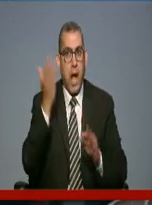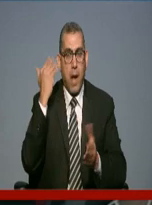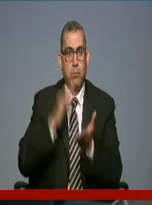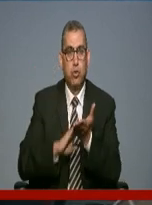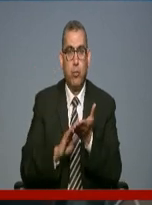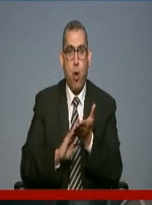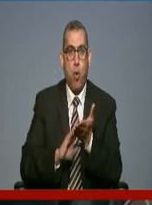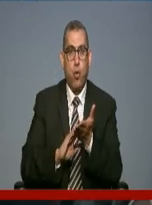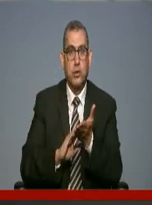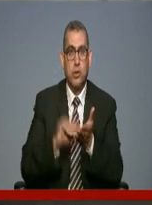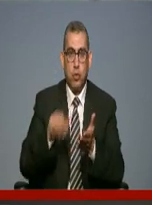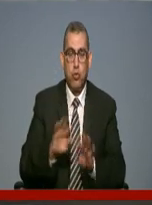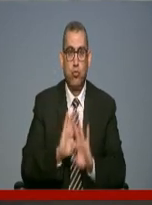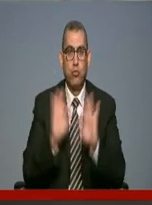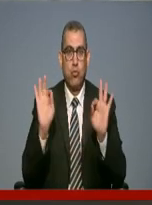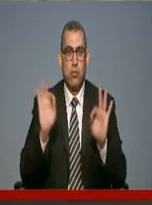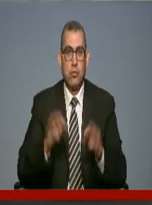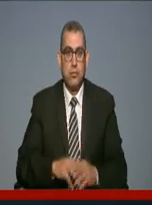يعني.